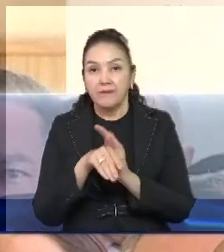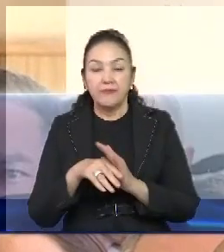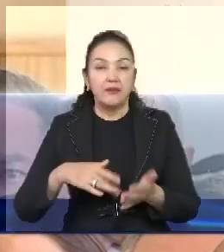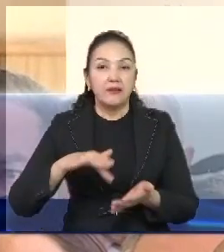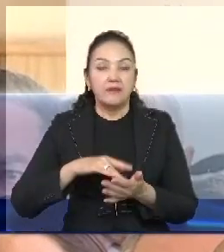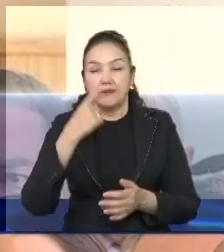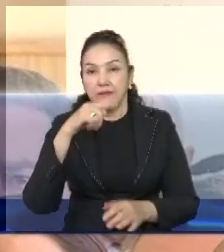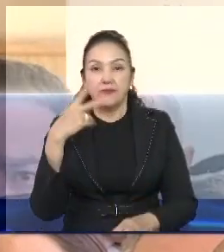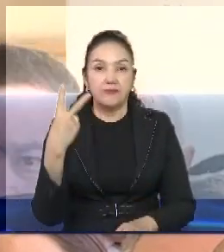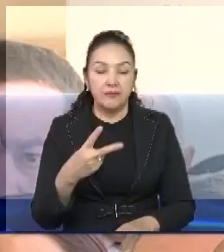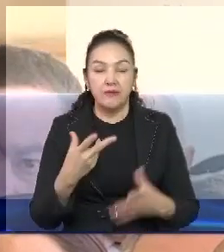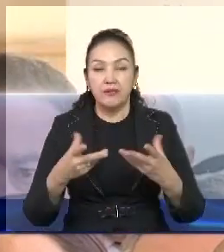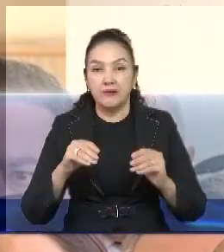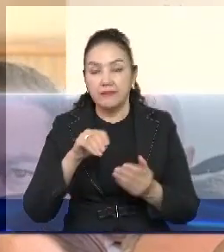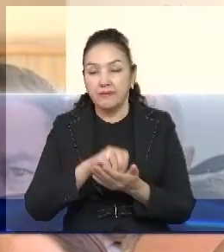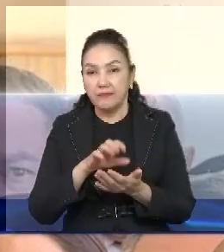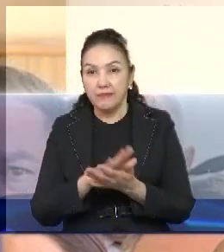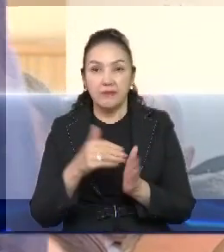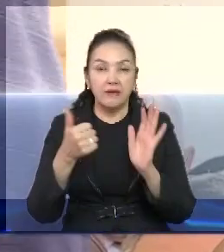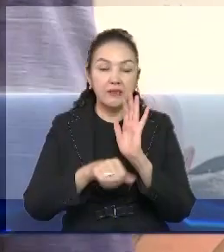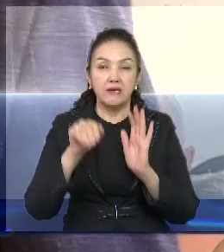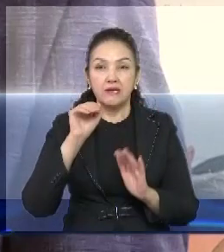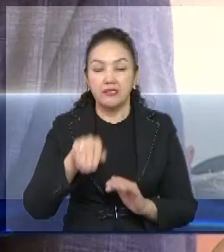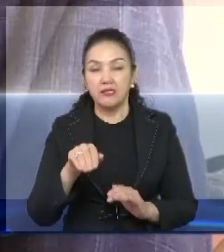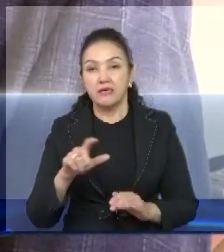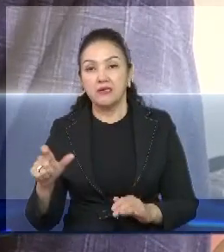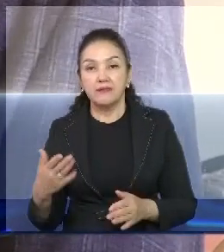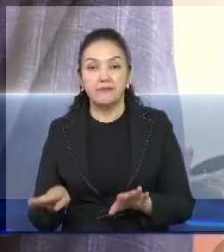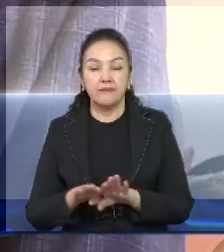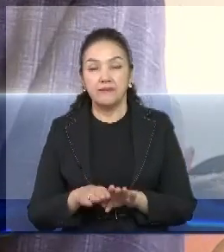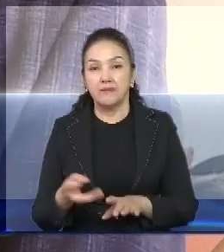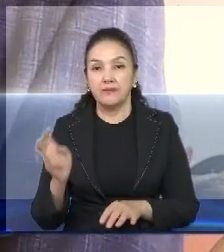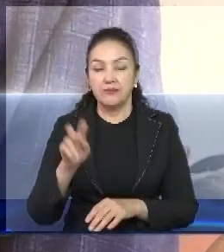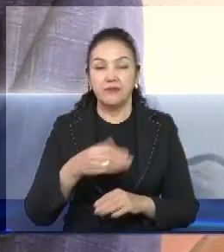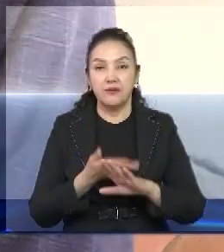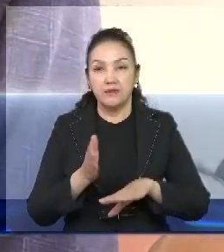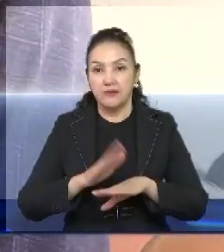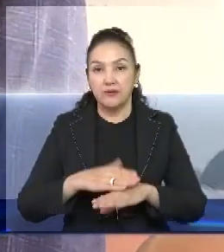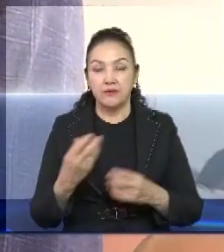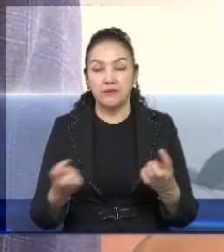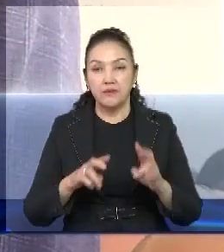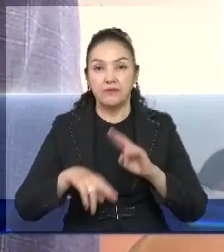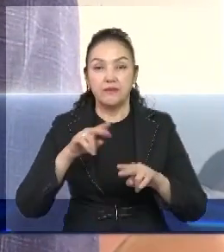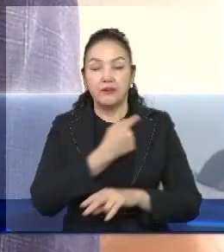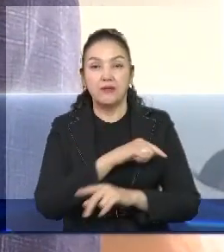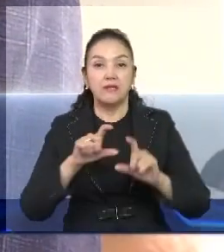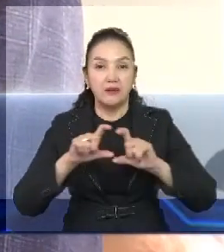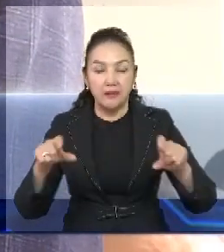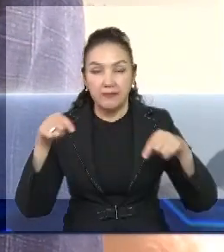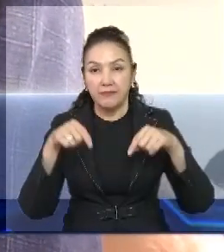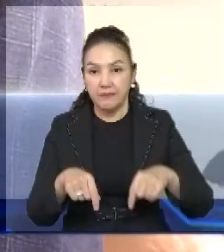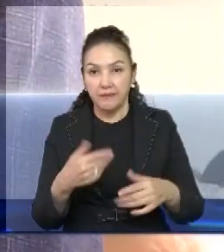городской поликлинике номер два где приписано более 60 тысяч человек туда и добираться тяжело нужно построить для жителей поликлинику на месте